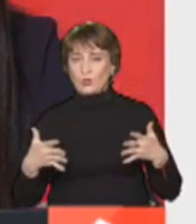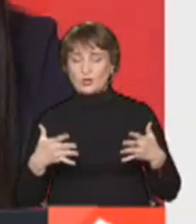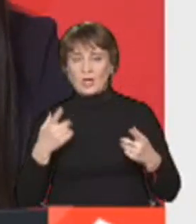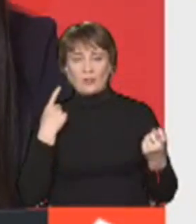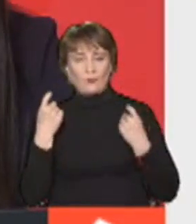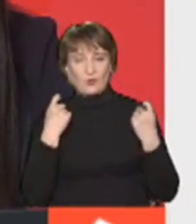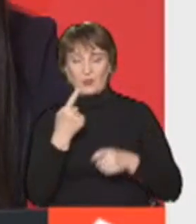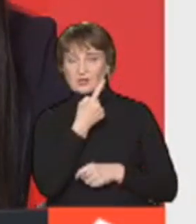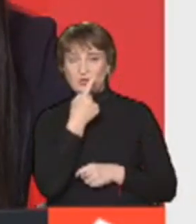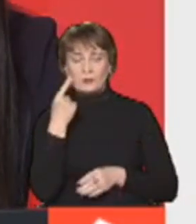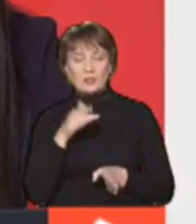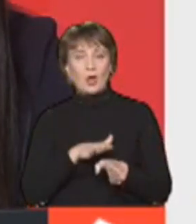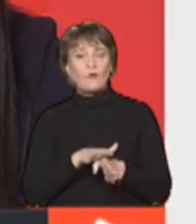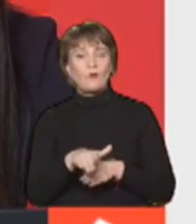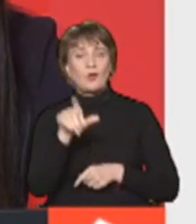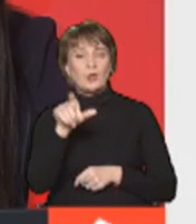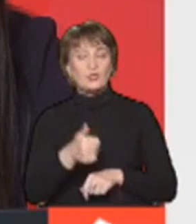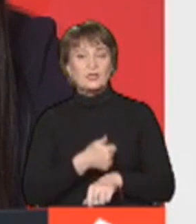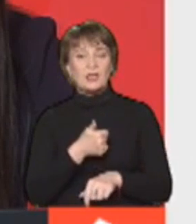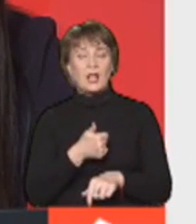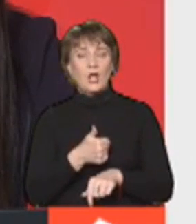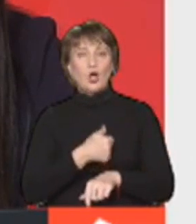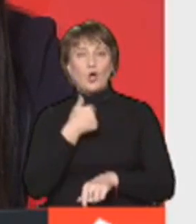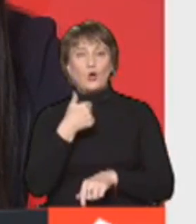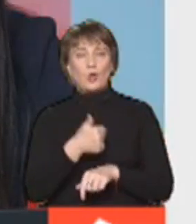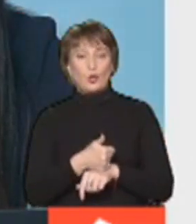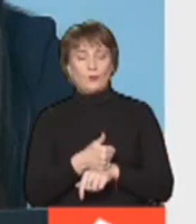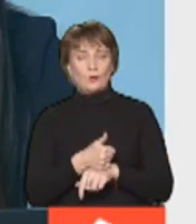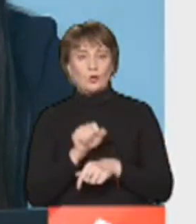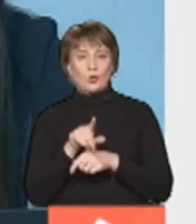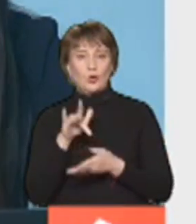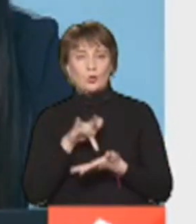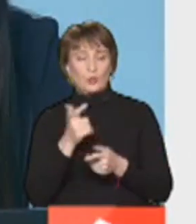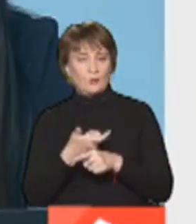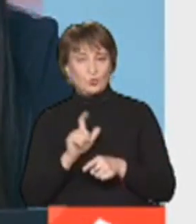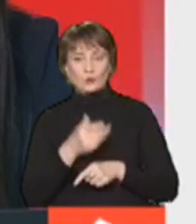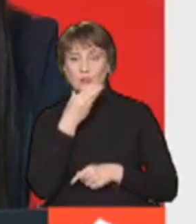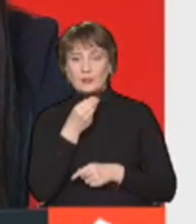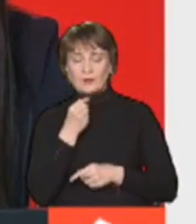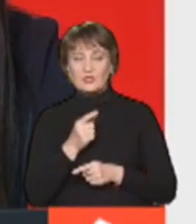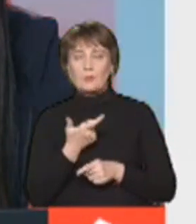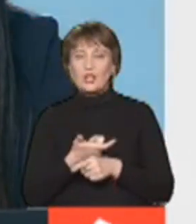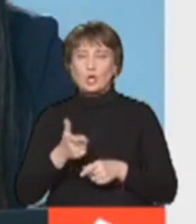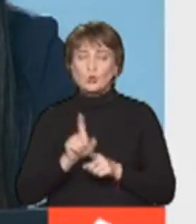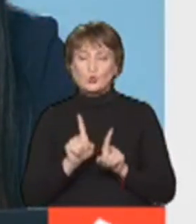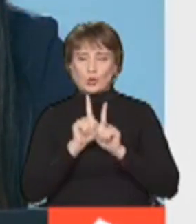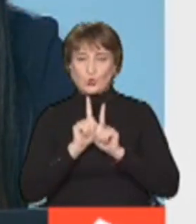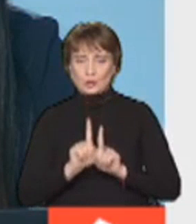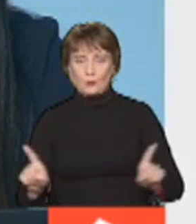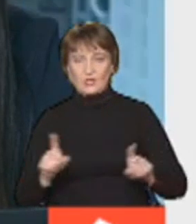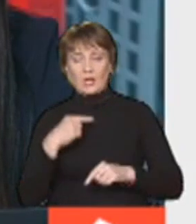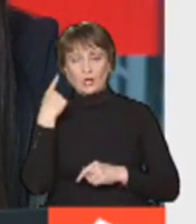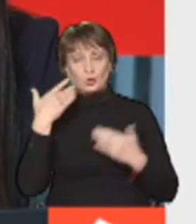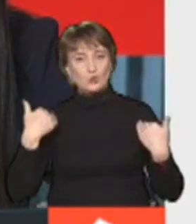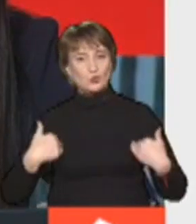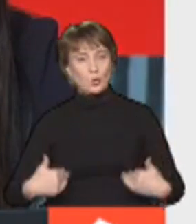очима. А виконавця головної ролі, крім того, що дуже красива, вона дуже особлива. Зовнішність в неї